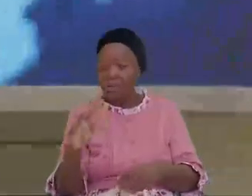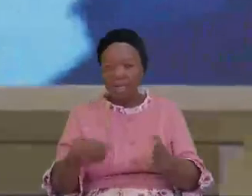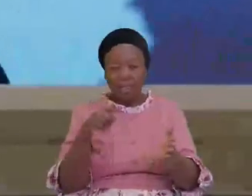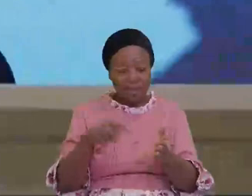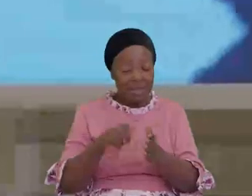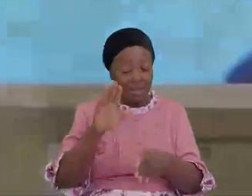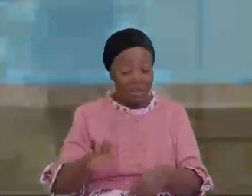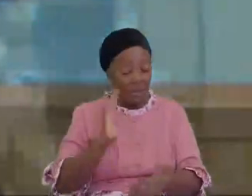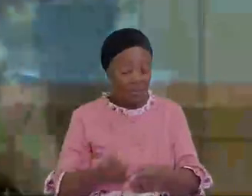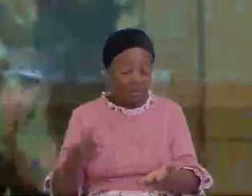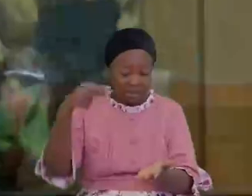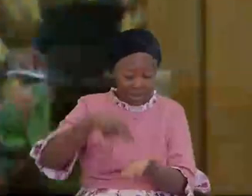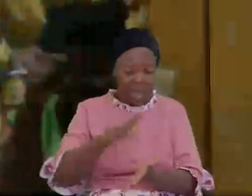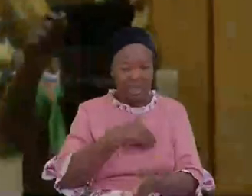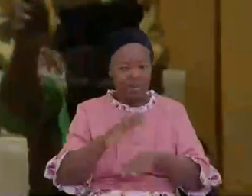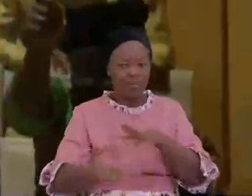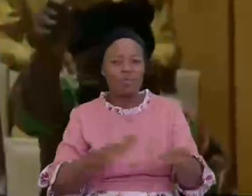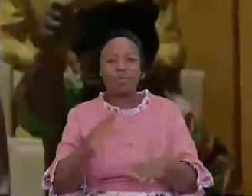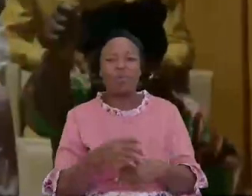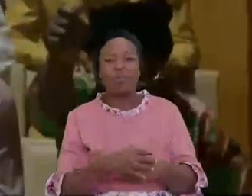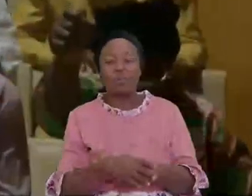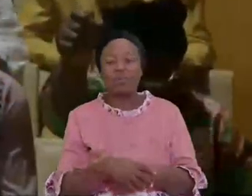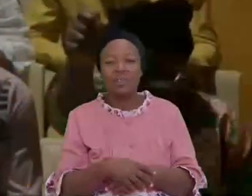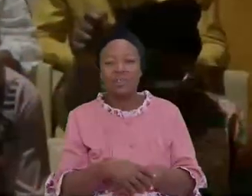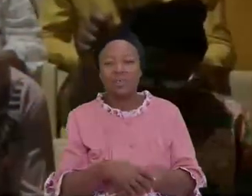cet enfant va se lever.